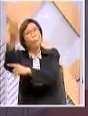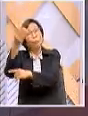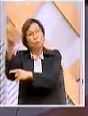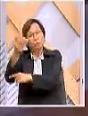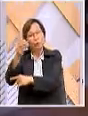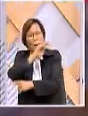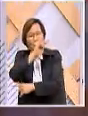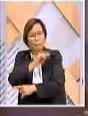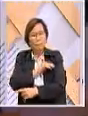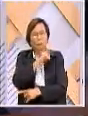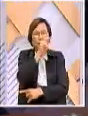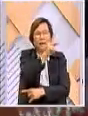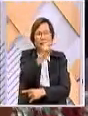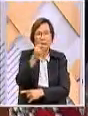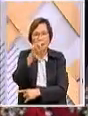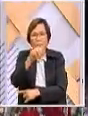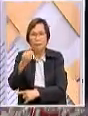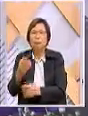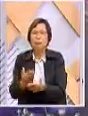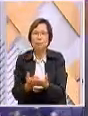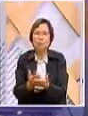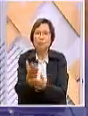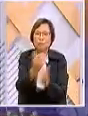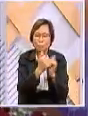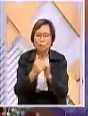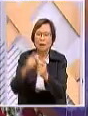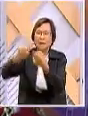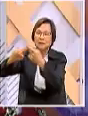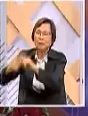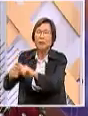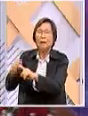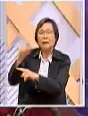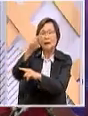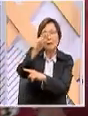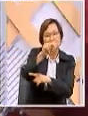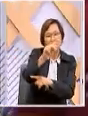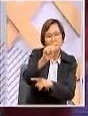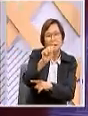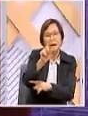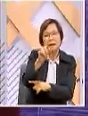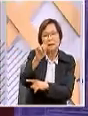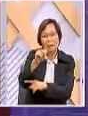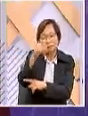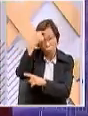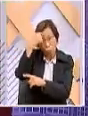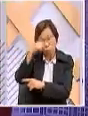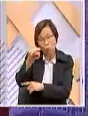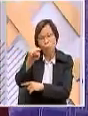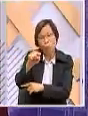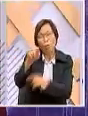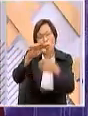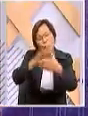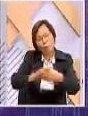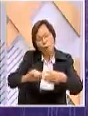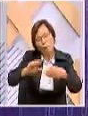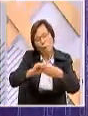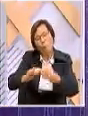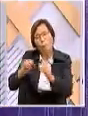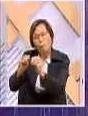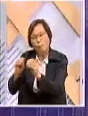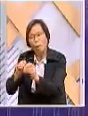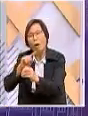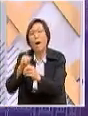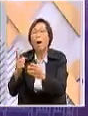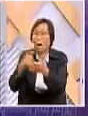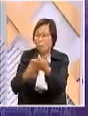Berhormat Menteri Komunikasi dan Multimedia. Kita terus saja bersama dengan sahabat penyampai kita, Nadine Nordin, untuk memberikan ulasan yang lebih lanjut dan juga pengisian yang lebih lanjut